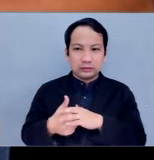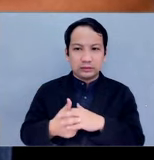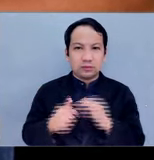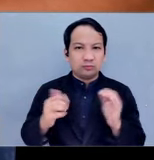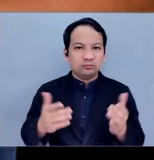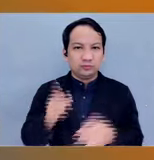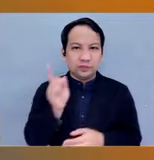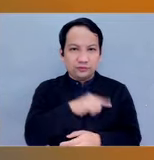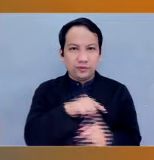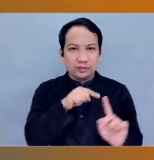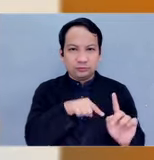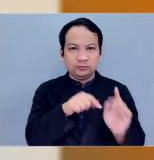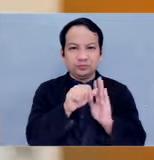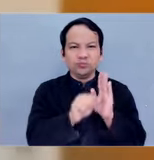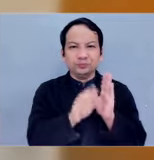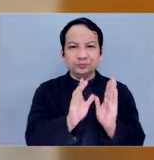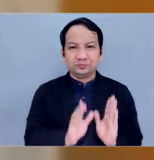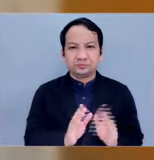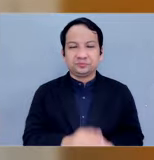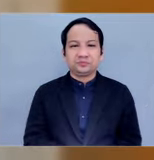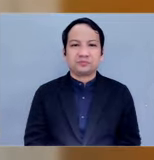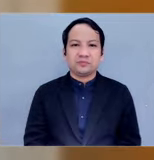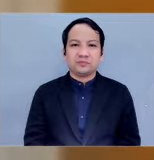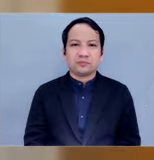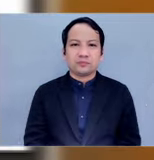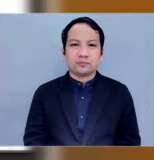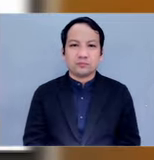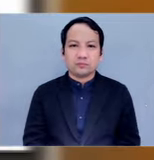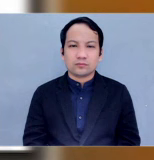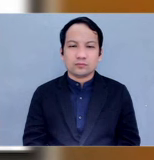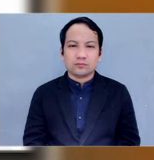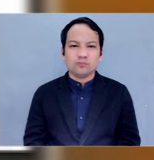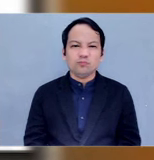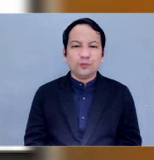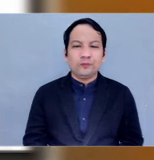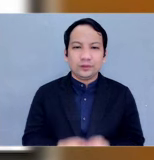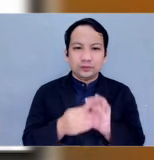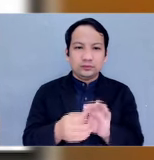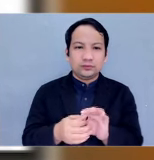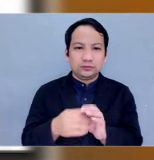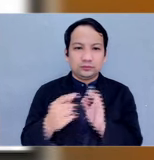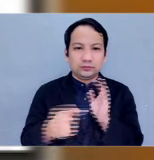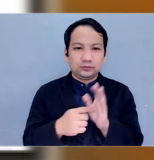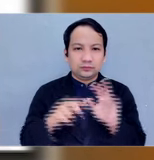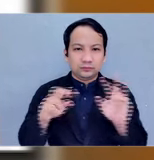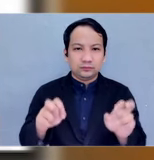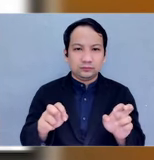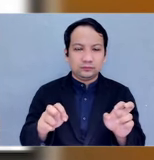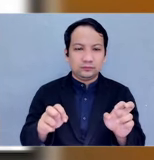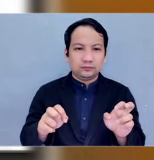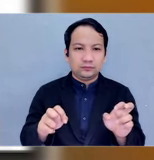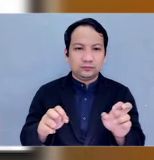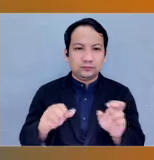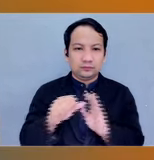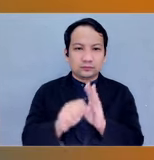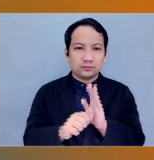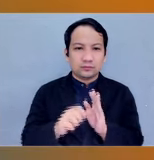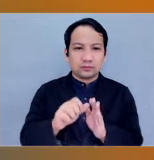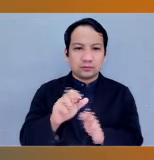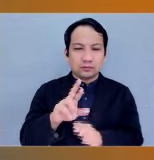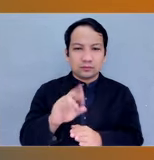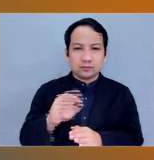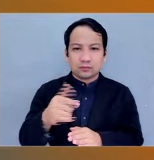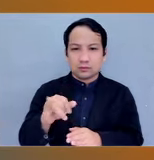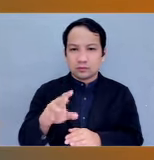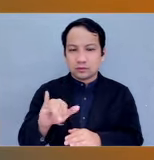ito. Sa mga kopya ng dokumentong hawak ng biktima, may nakalagay na titulong attorney bago ang pangalan ni Garcia.